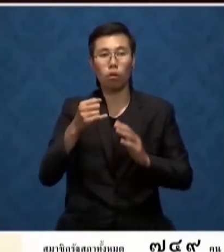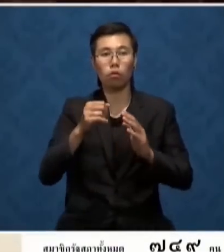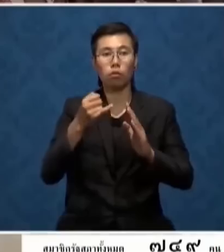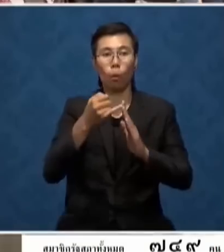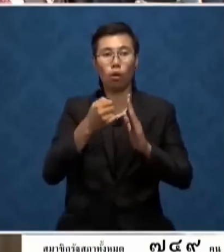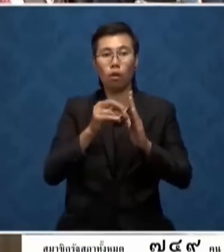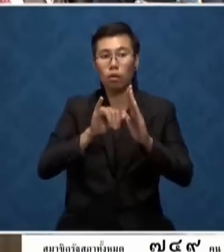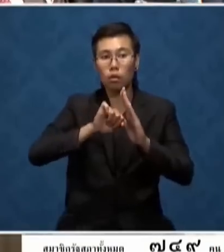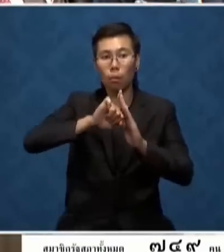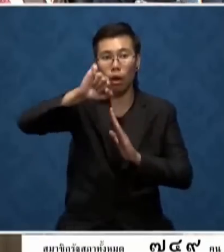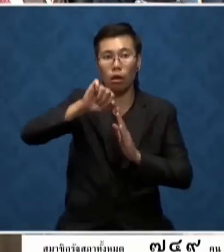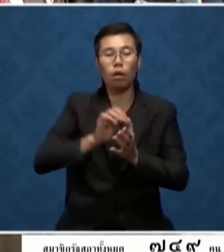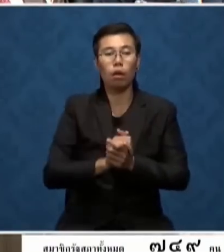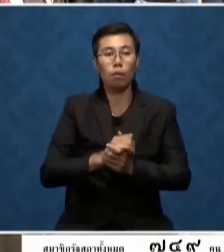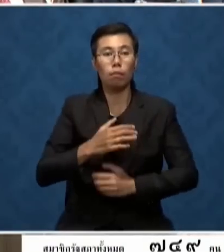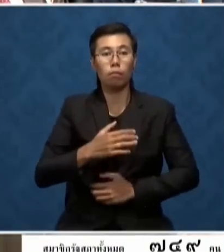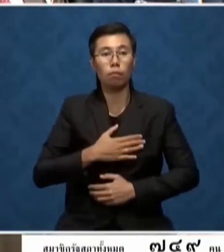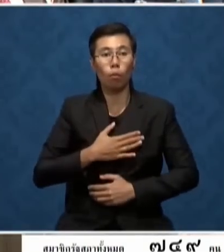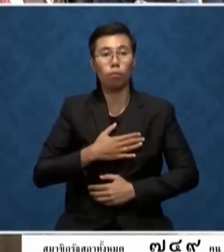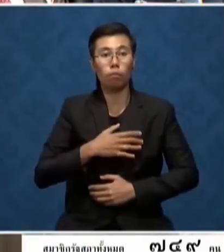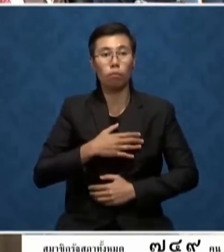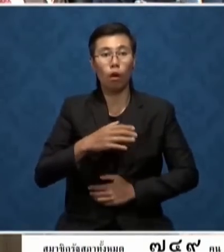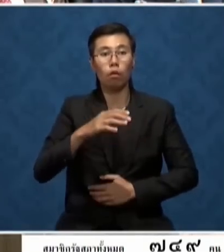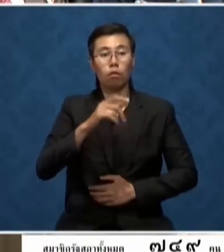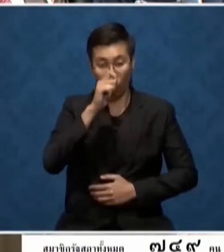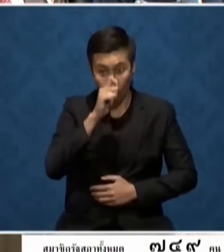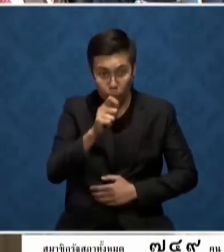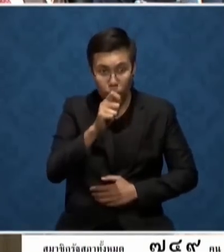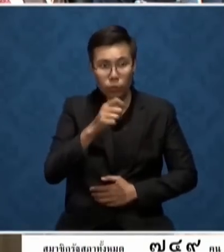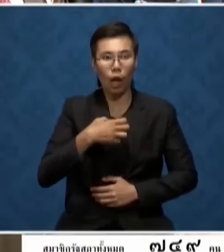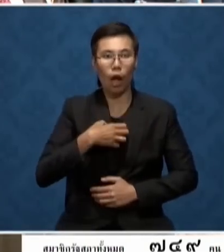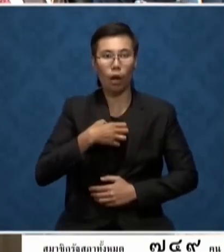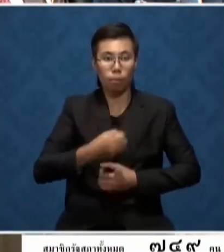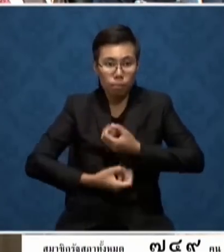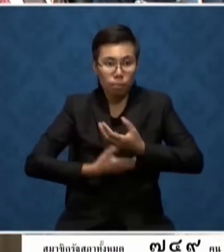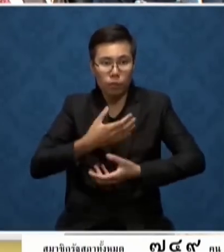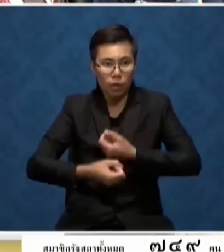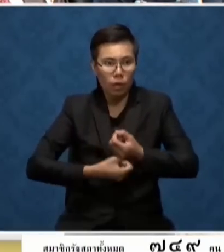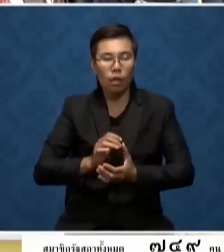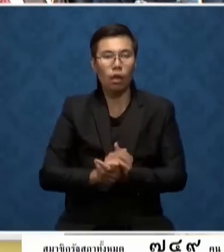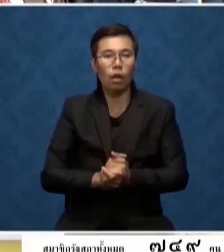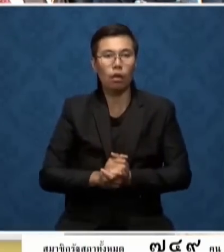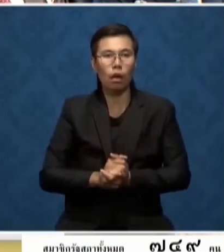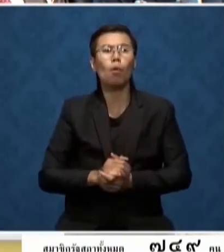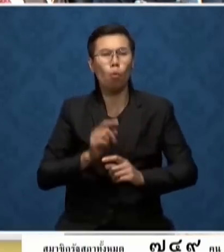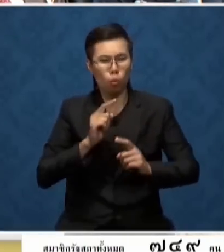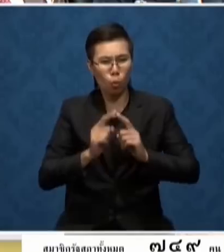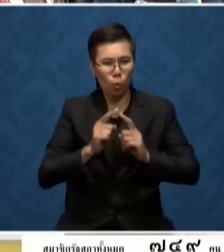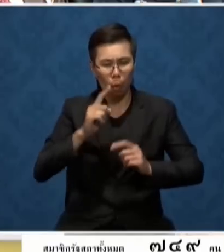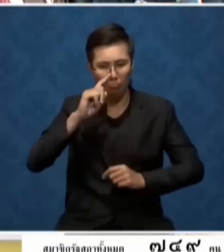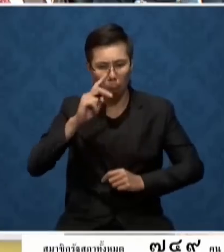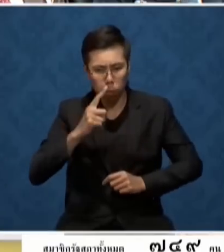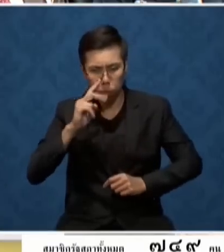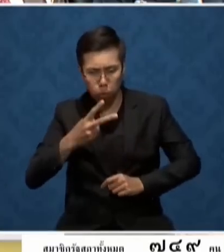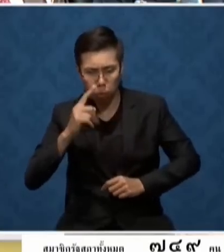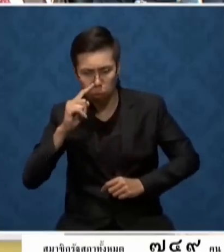ด้วยความเคารพนะครับชี้แจงต่อที่ประชุมสิ่งที่ผมได้นำเสนอไปเนี่ยมันยังจะต้องมานั่งถกกันอีกอย่างที่ท่านประธานได้กำหนดกรอบเวลานั่นแหละ